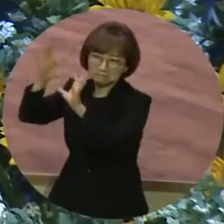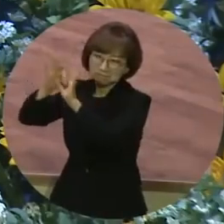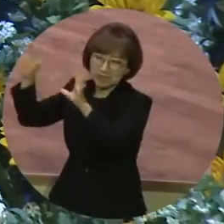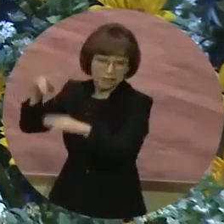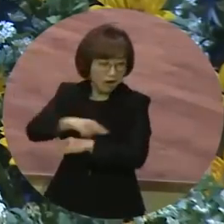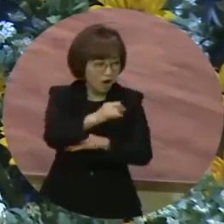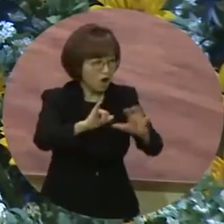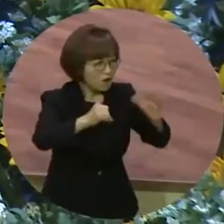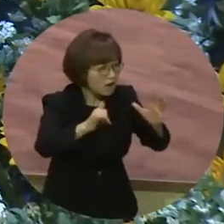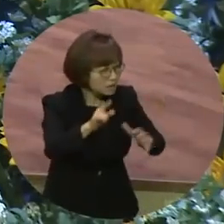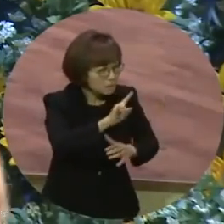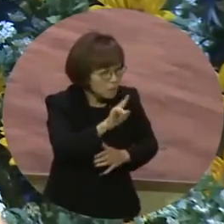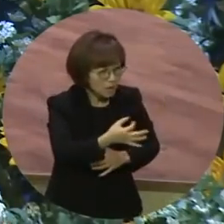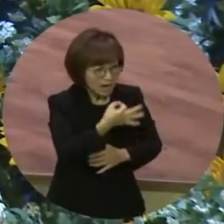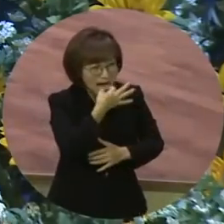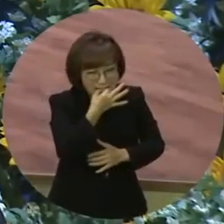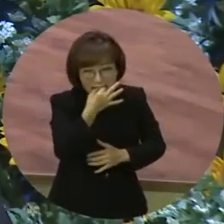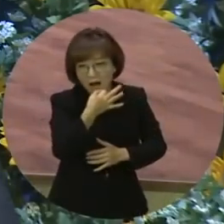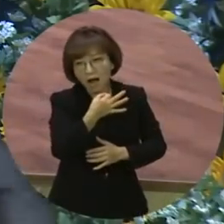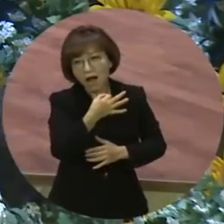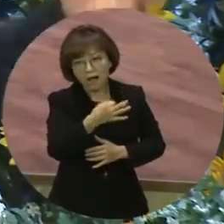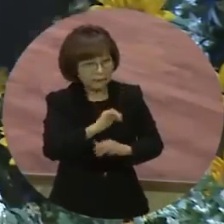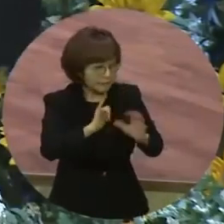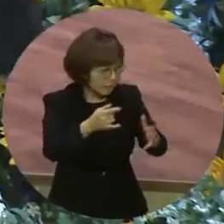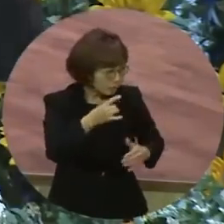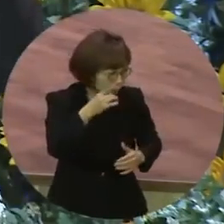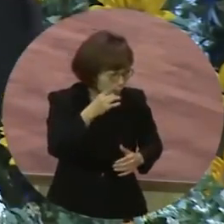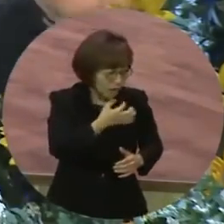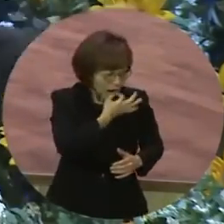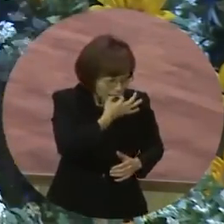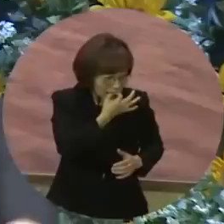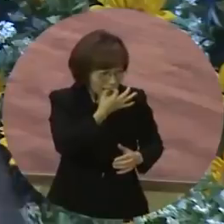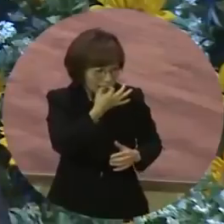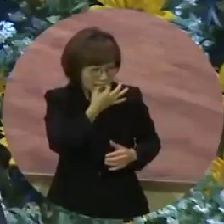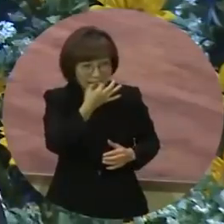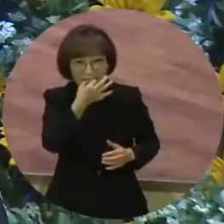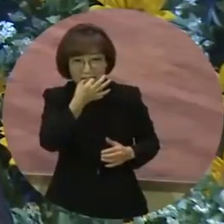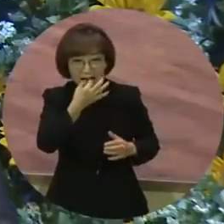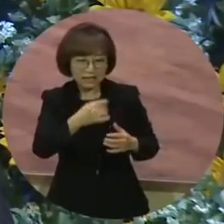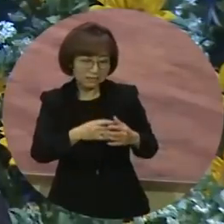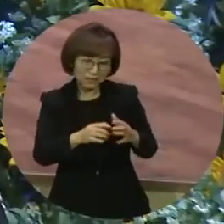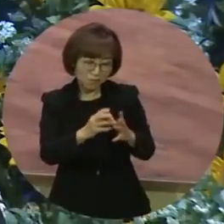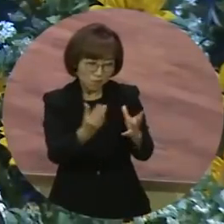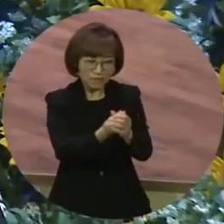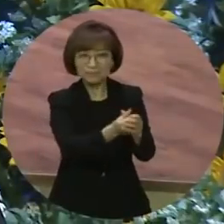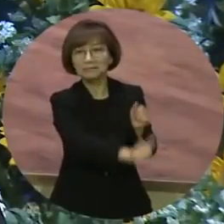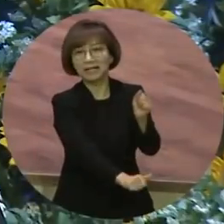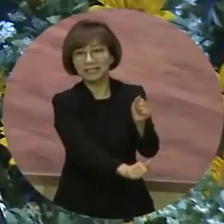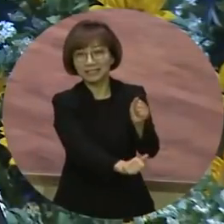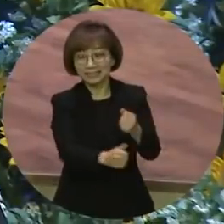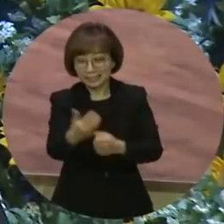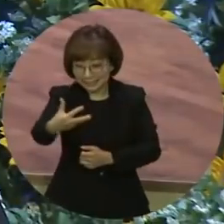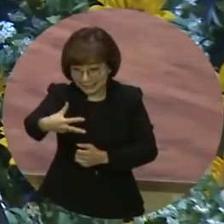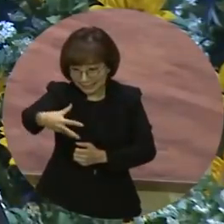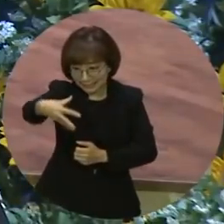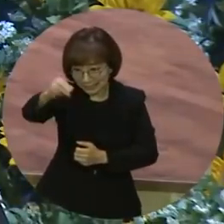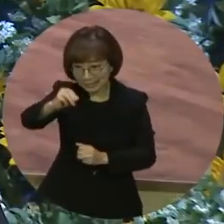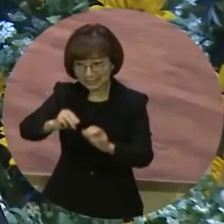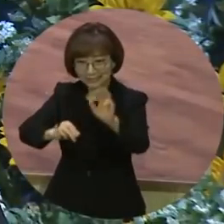일에 세상에 욕심이 많아요. 세상에 모든 정신 다 뺏기고 있어요. 창세기